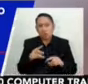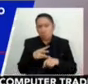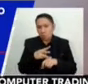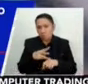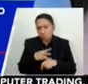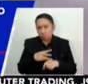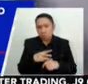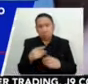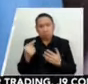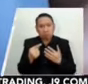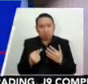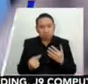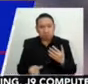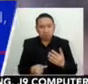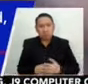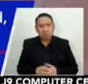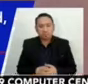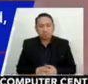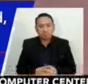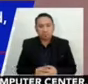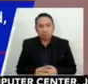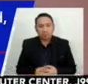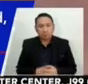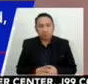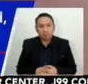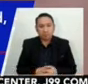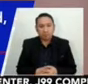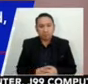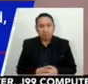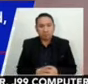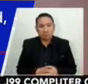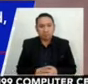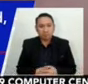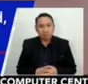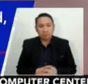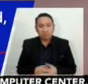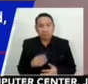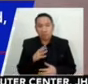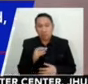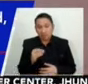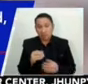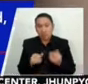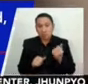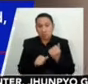lang na. Pero siyempre meron tayong assistance doon sa mga